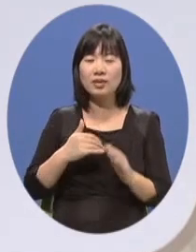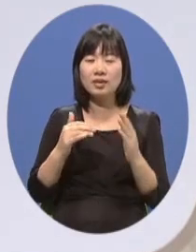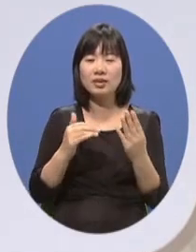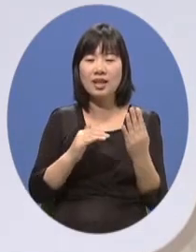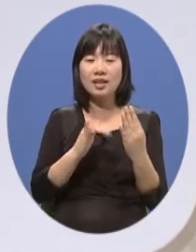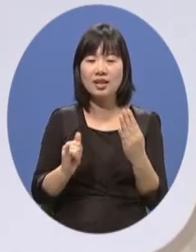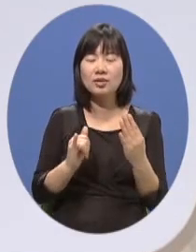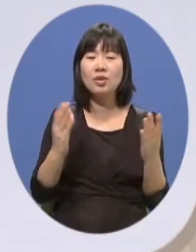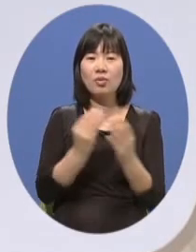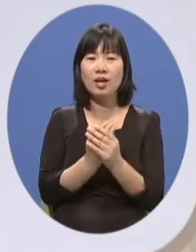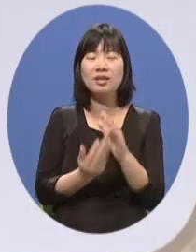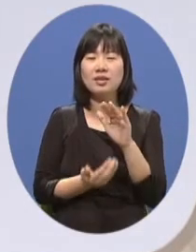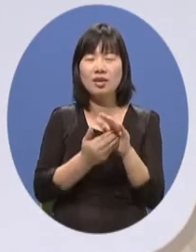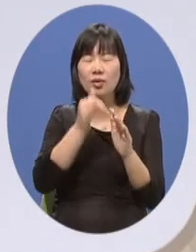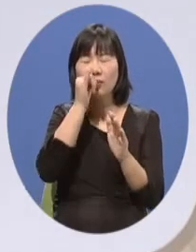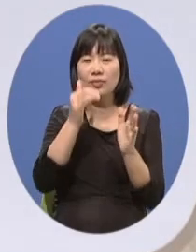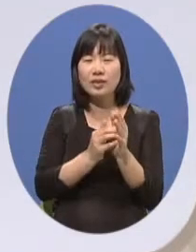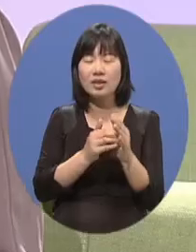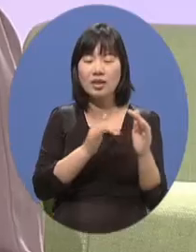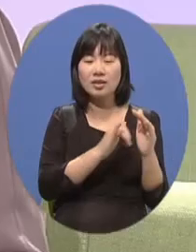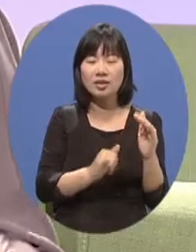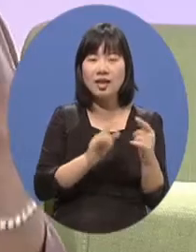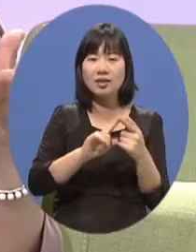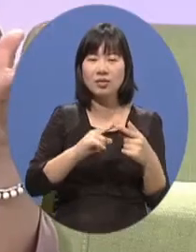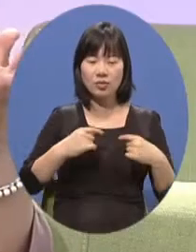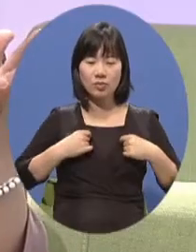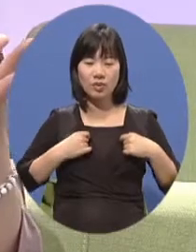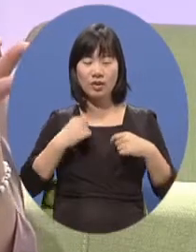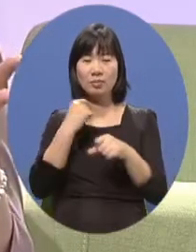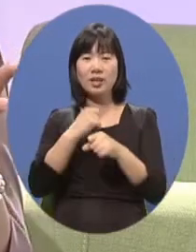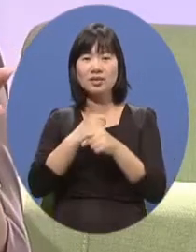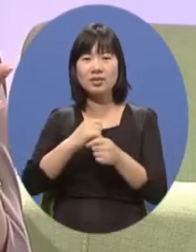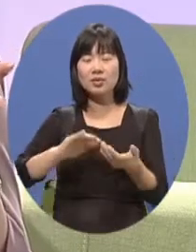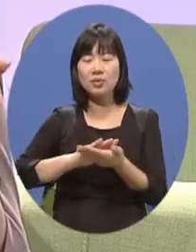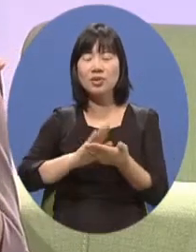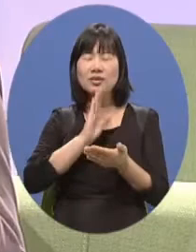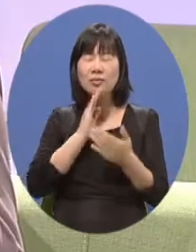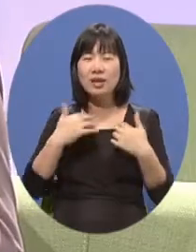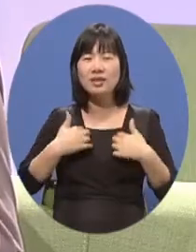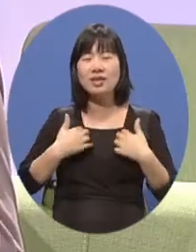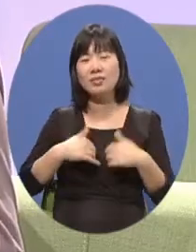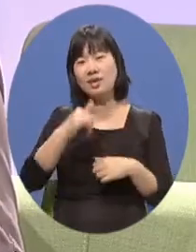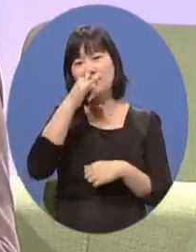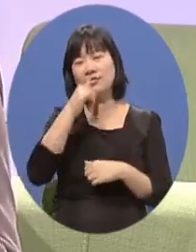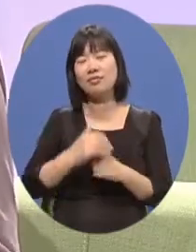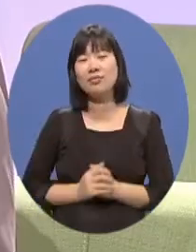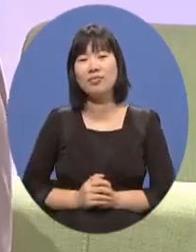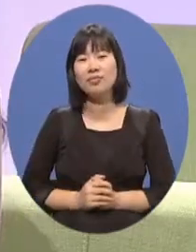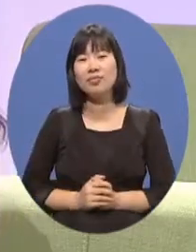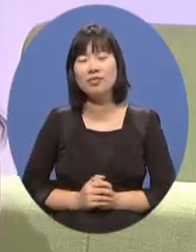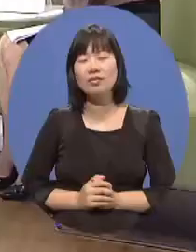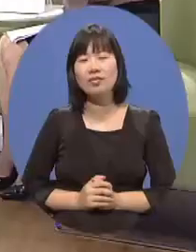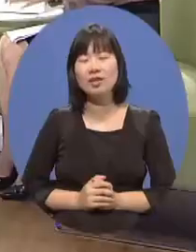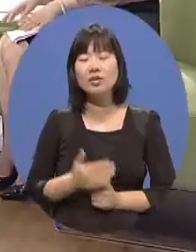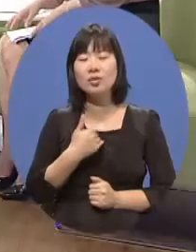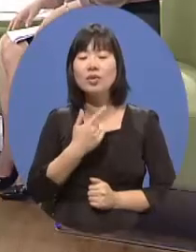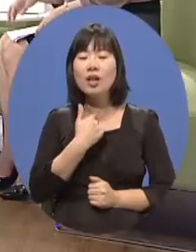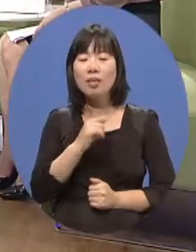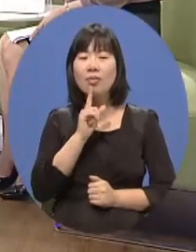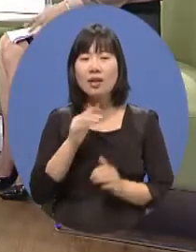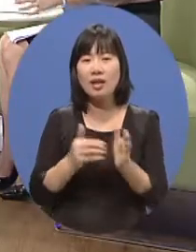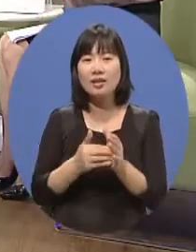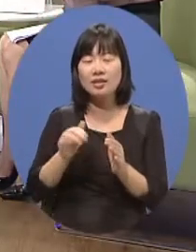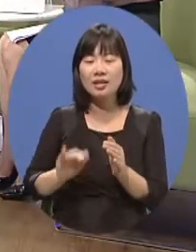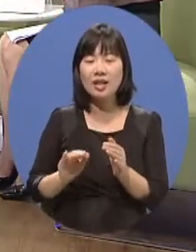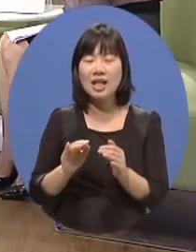이제 완성이 되셨는데 가족 티셔츠 같은 거 만드는 놀이 요즘 되게 재밌어요. 가족 티셔츠요? 네, 저도 한번 해봤는데